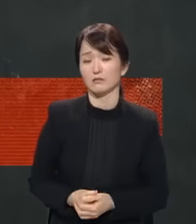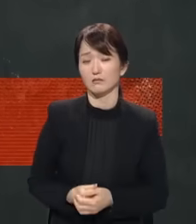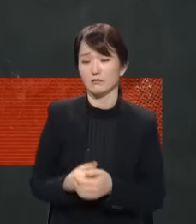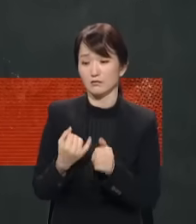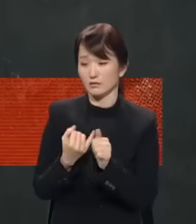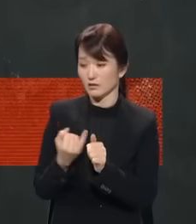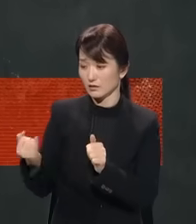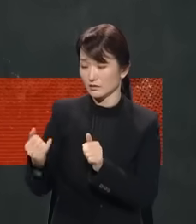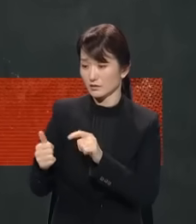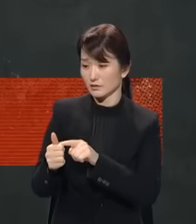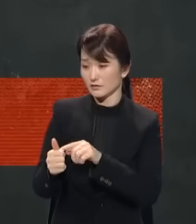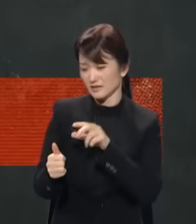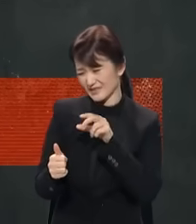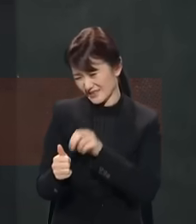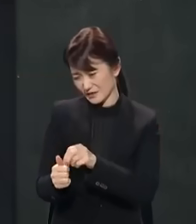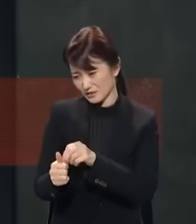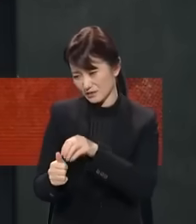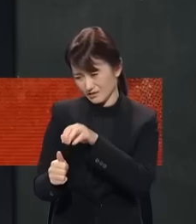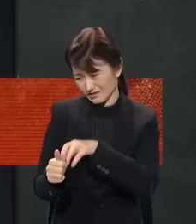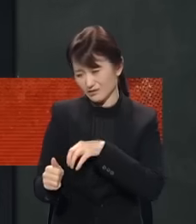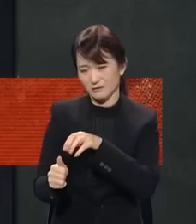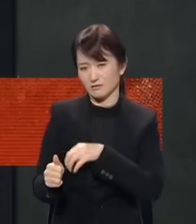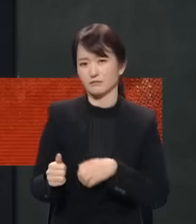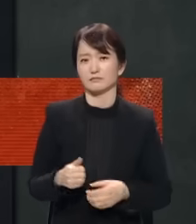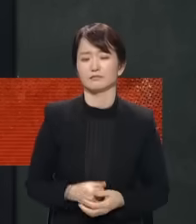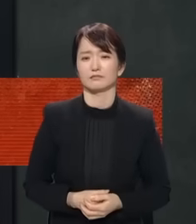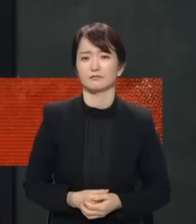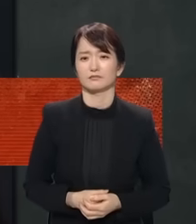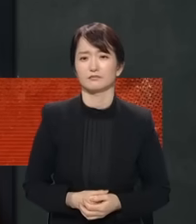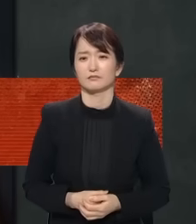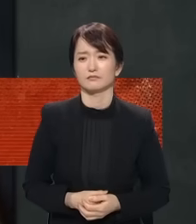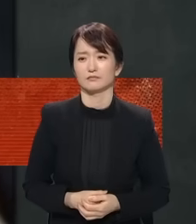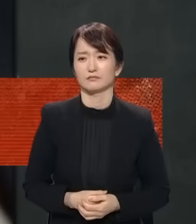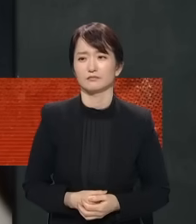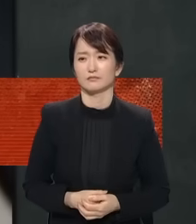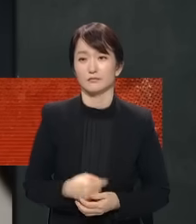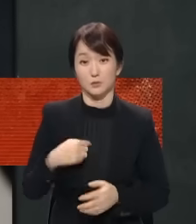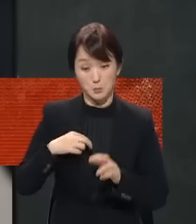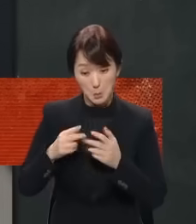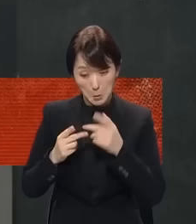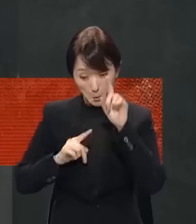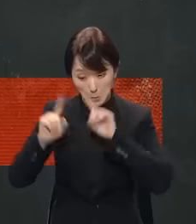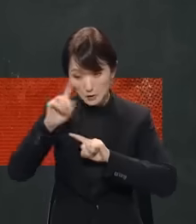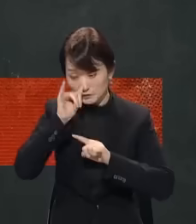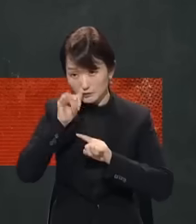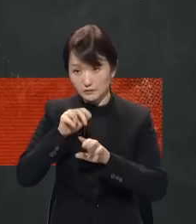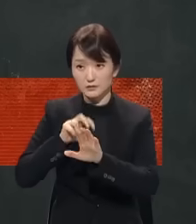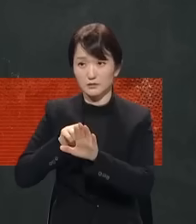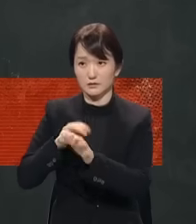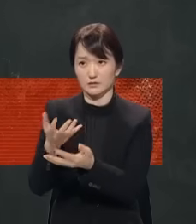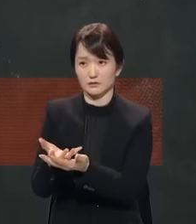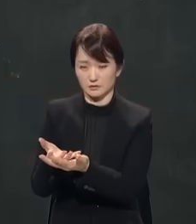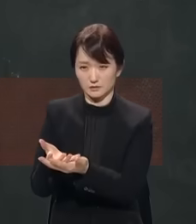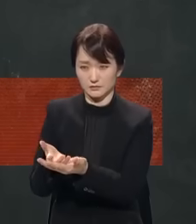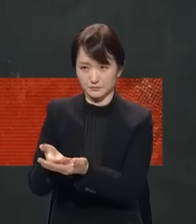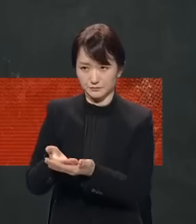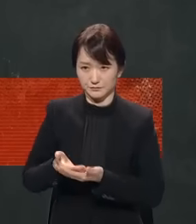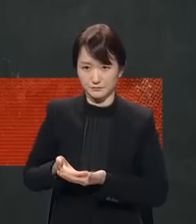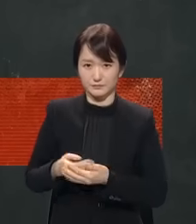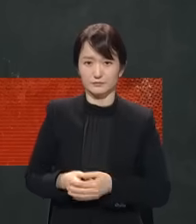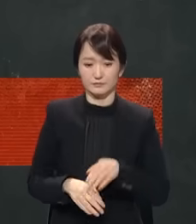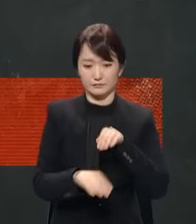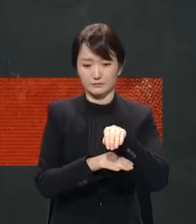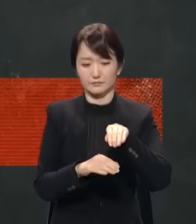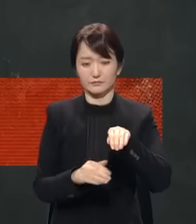아내도 함께 꼬집고 핥기였다고 그렇게 주장하고 있습니다. 여기에 대해서 본인도 상처 입었다면서 진단서를 끊어둔 상황입니다. 그래서 이 차에